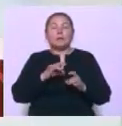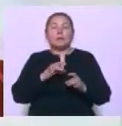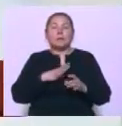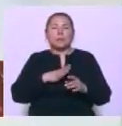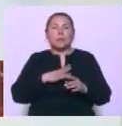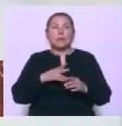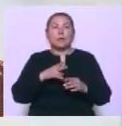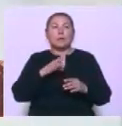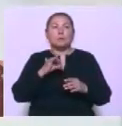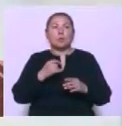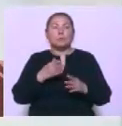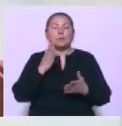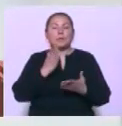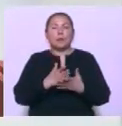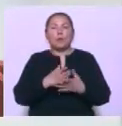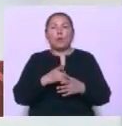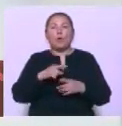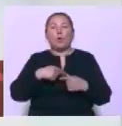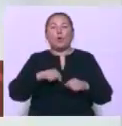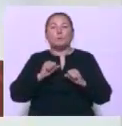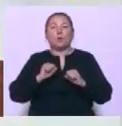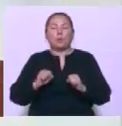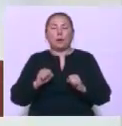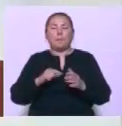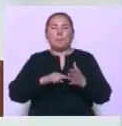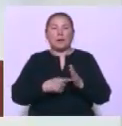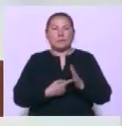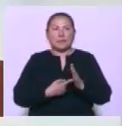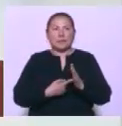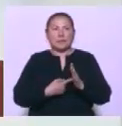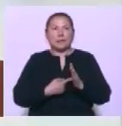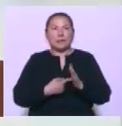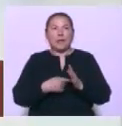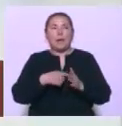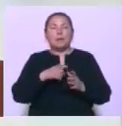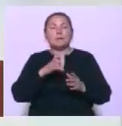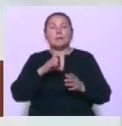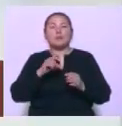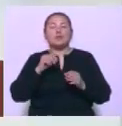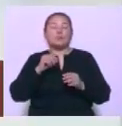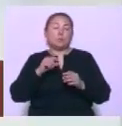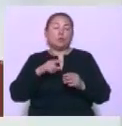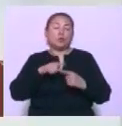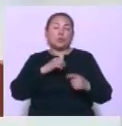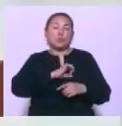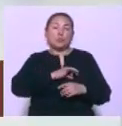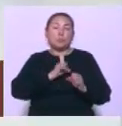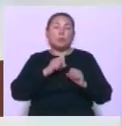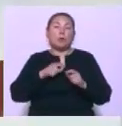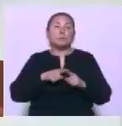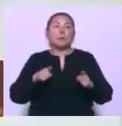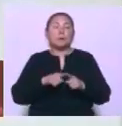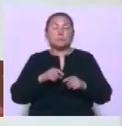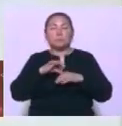атынан келіп тұрғаннан кейін біздің тікелей қоғамдық қордың мақсаты да дәл осындай, яғни әділеттілікпен күресу болғандықтан осы жерде де аталған шарадан